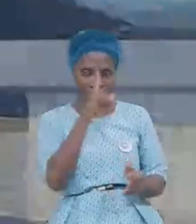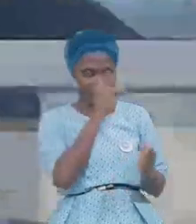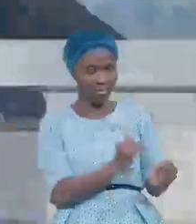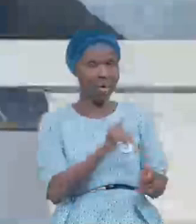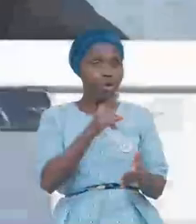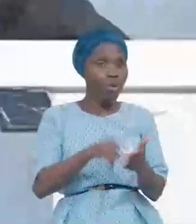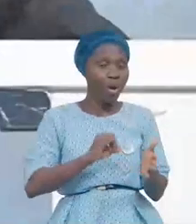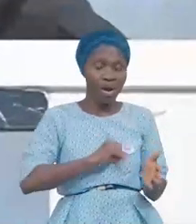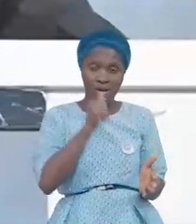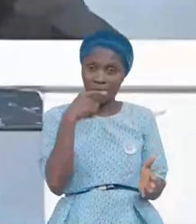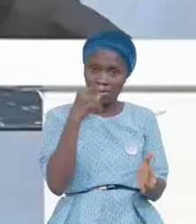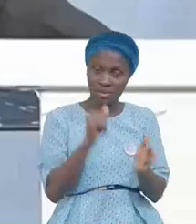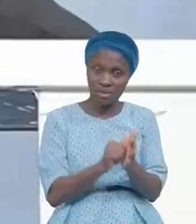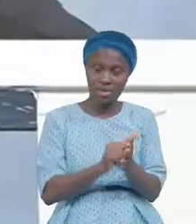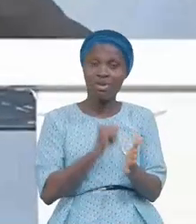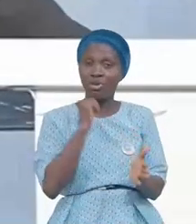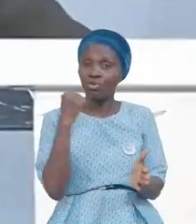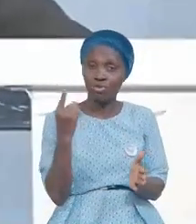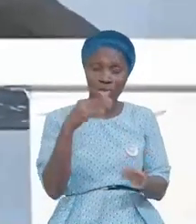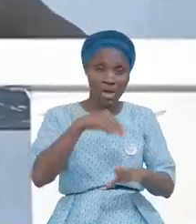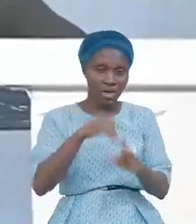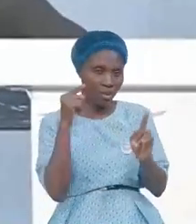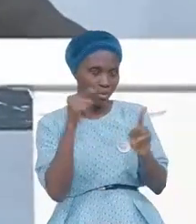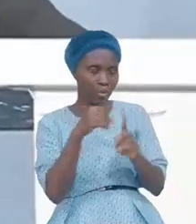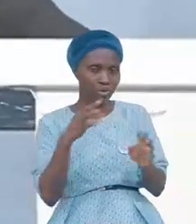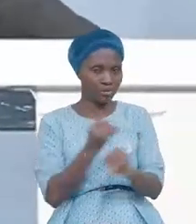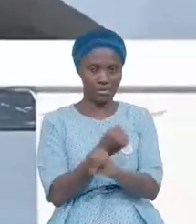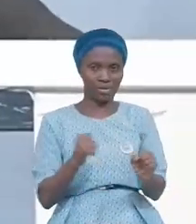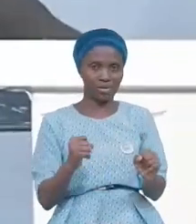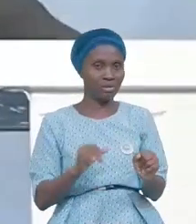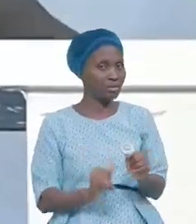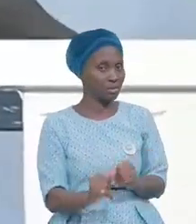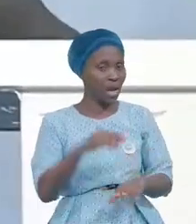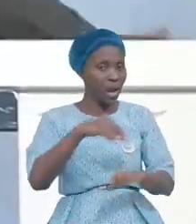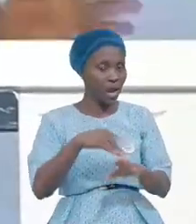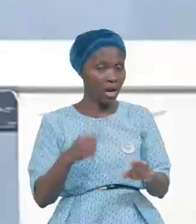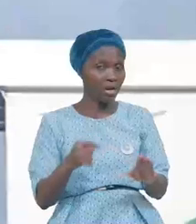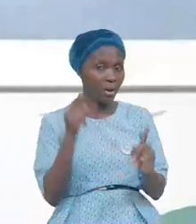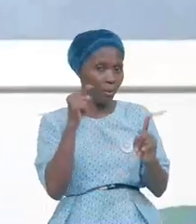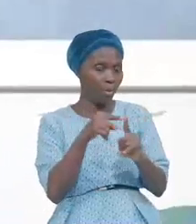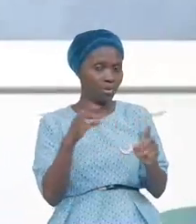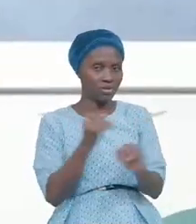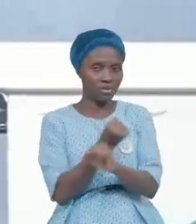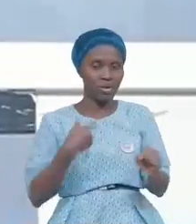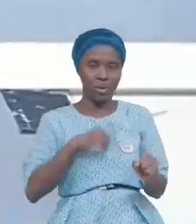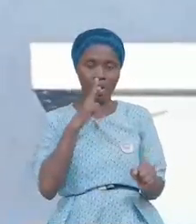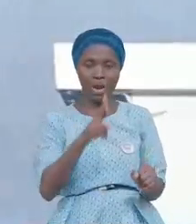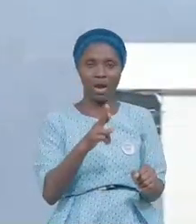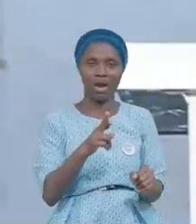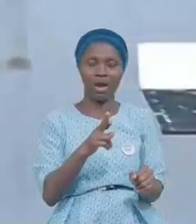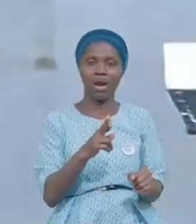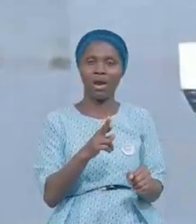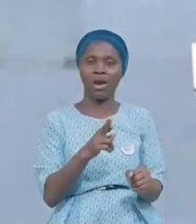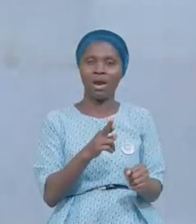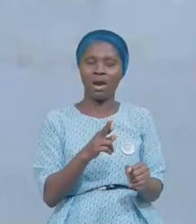du salut. Oui, au moment du salut, nous sommes justifiés par la foi. Mais aussi longtemps